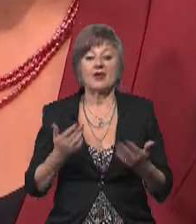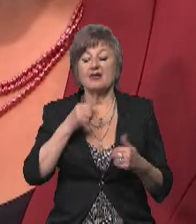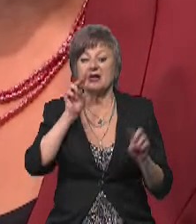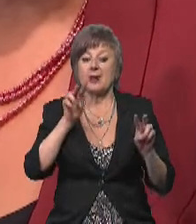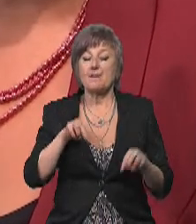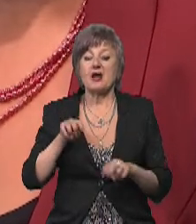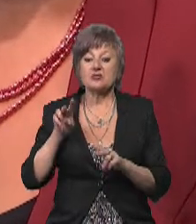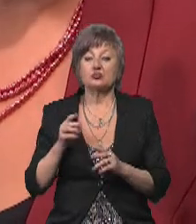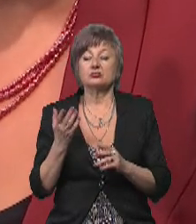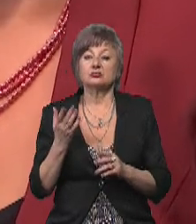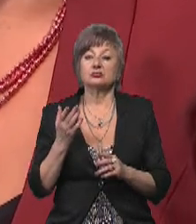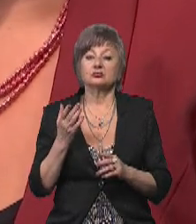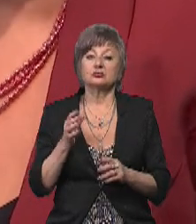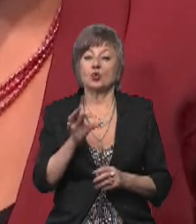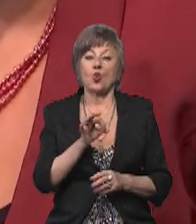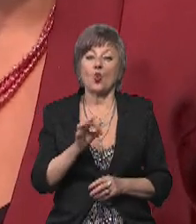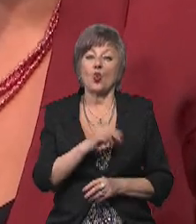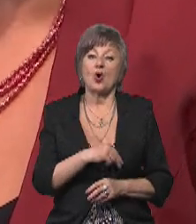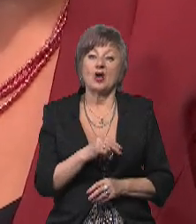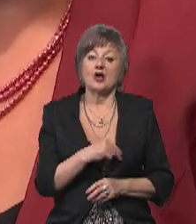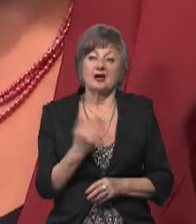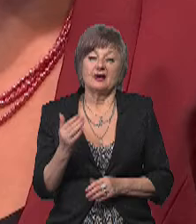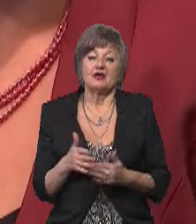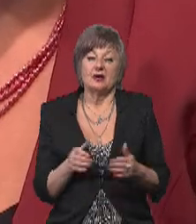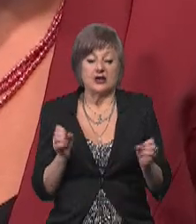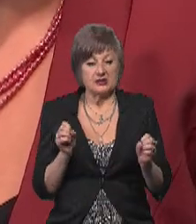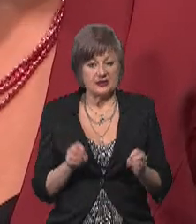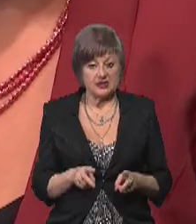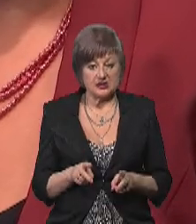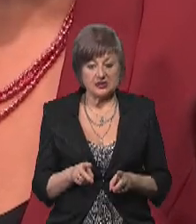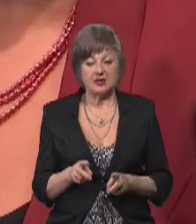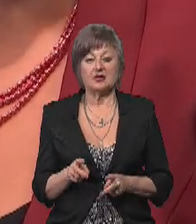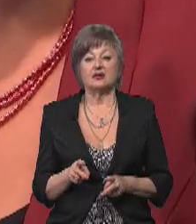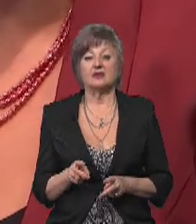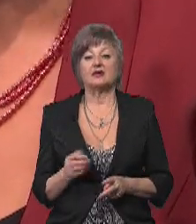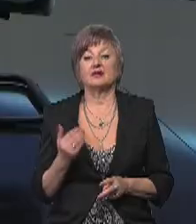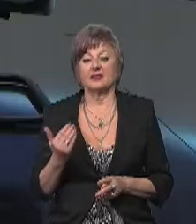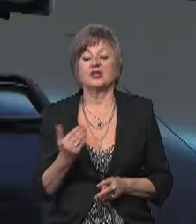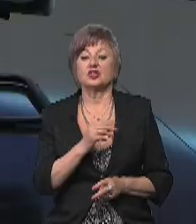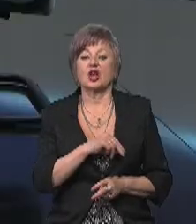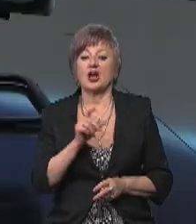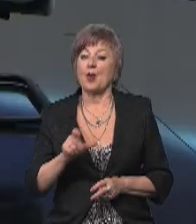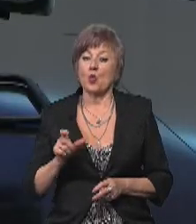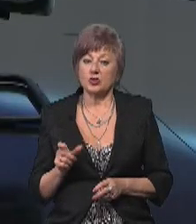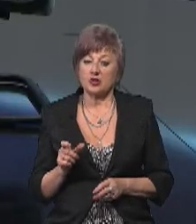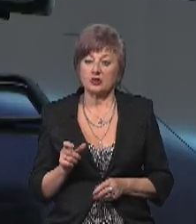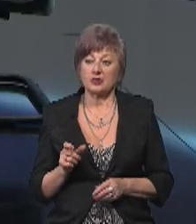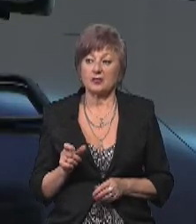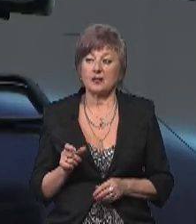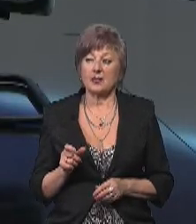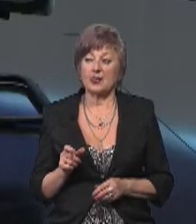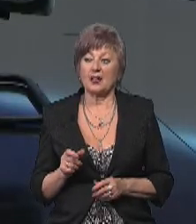є сюжет про роботу фахівців, соціальних робітників, і це